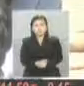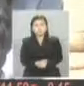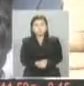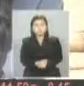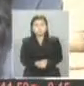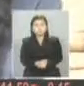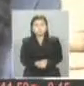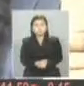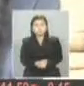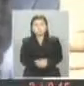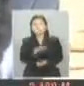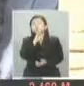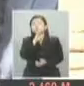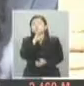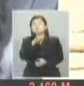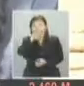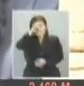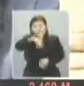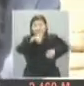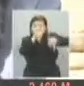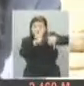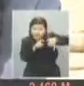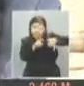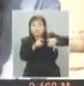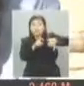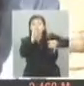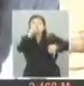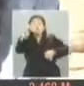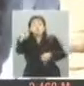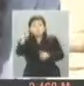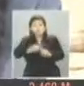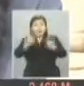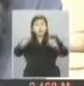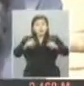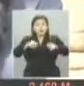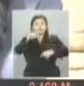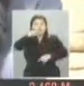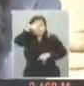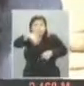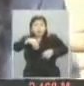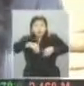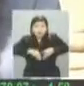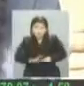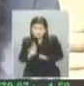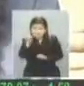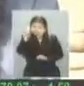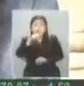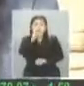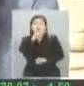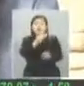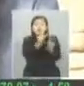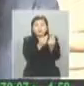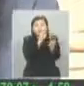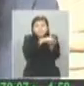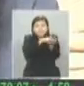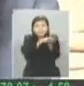เวลาช้างตายไม่มีการแจ้งแต่เวลาช้างเกิดมีการแจ้งเพราะนั้นประชากรการเกิดแน่นอนเพิ่มขึ้นอยู่แล้วแต่ประชากรการต